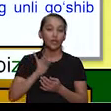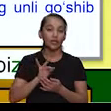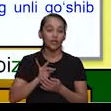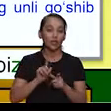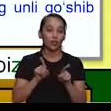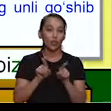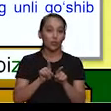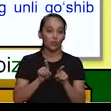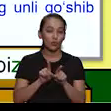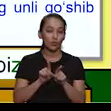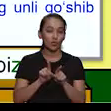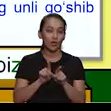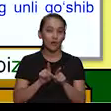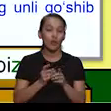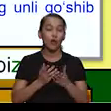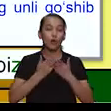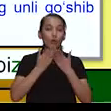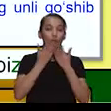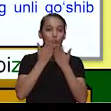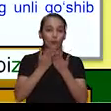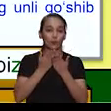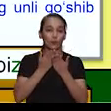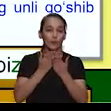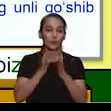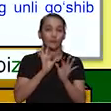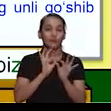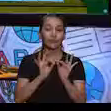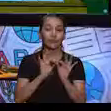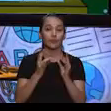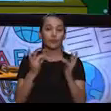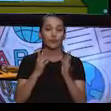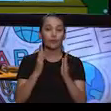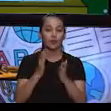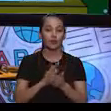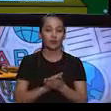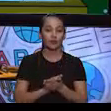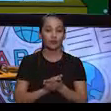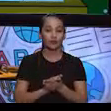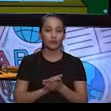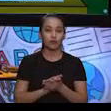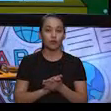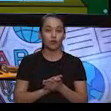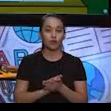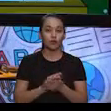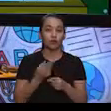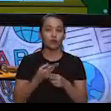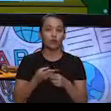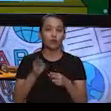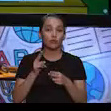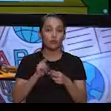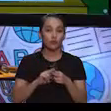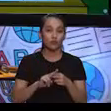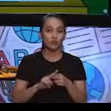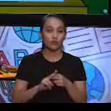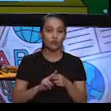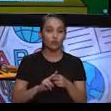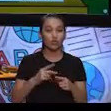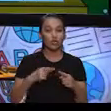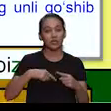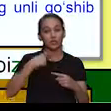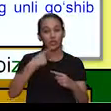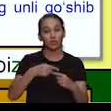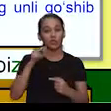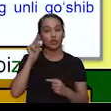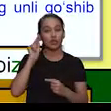yozish jarayonida siz ushbu xatoliklarga yo'l qo'yishingiz mumkin. Albatta, ushbu qoidani eslasangiz